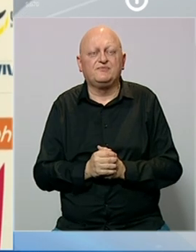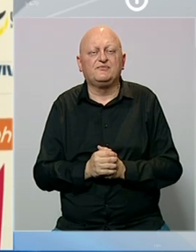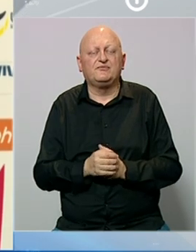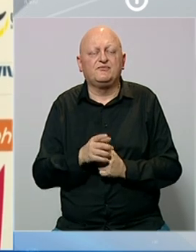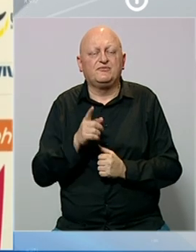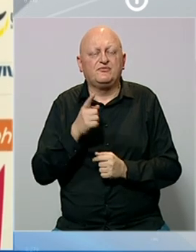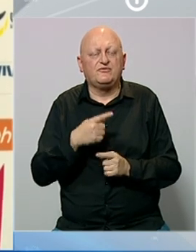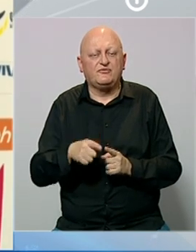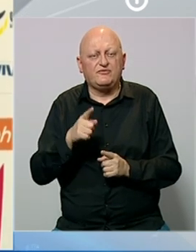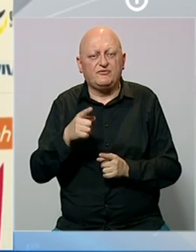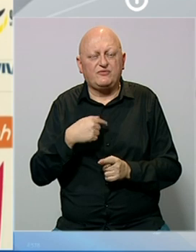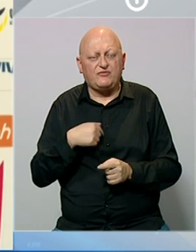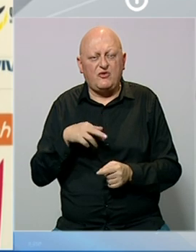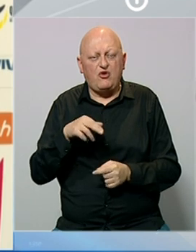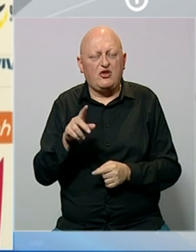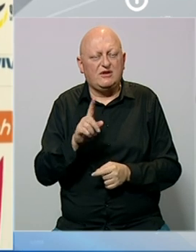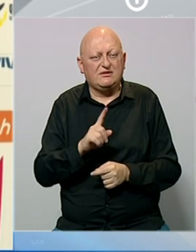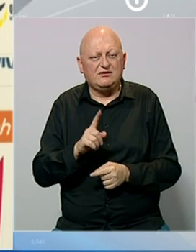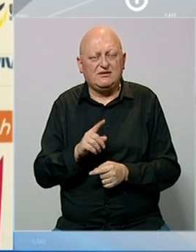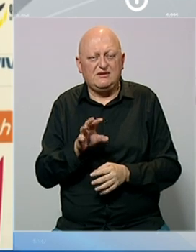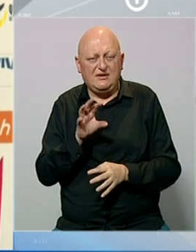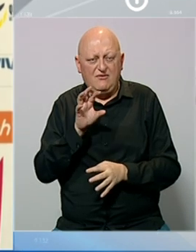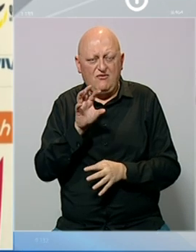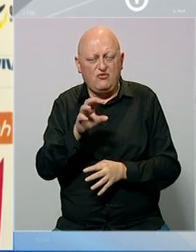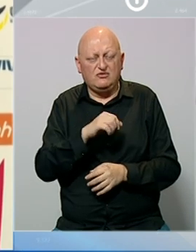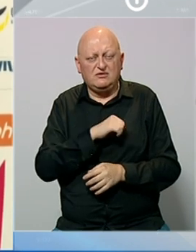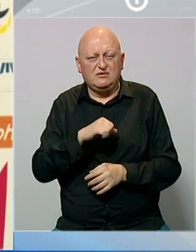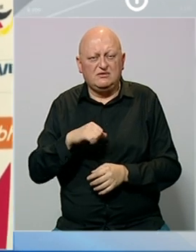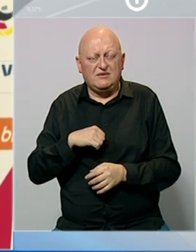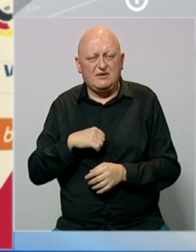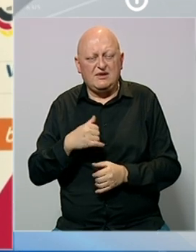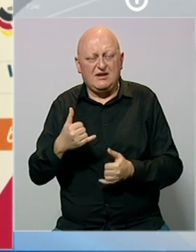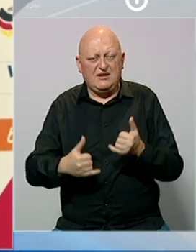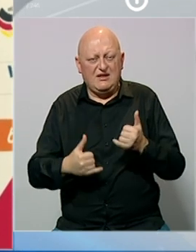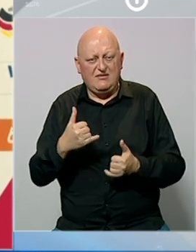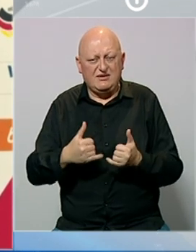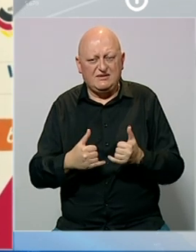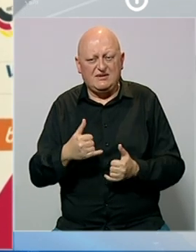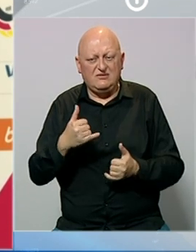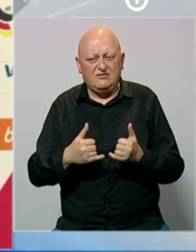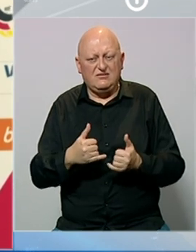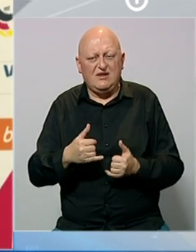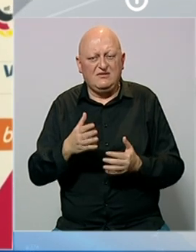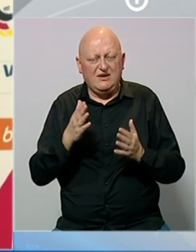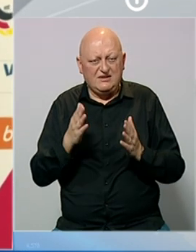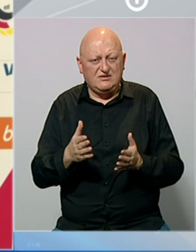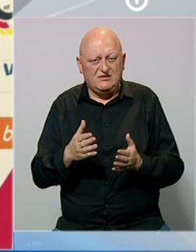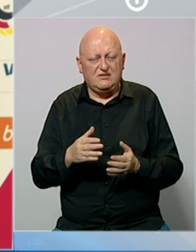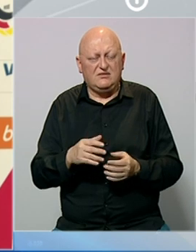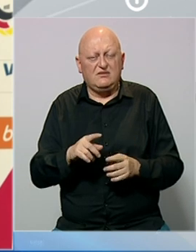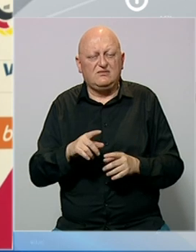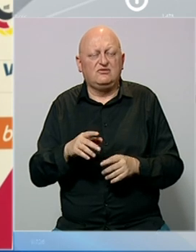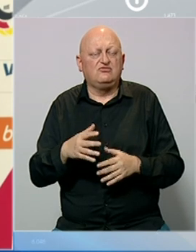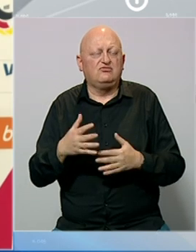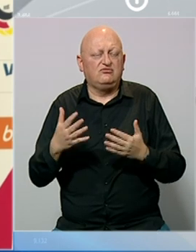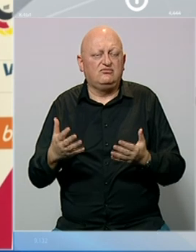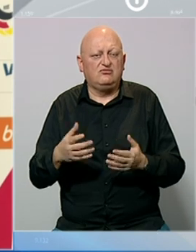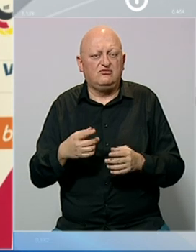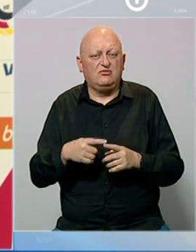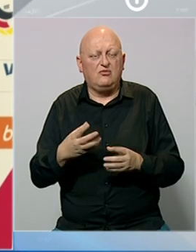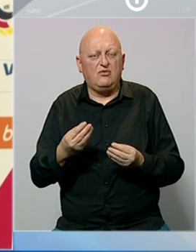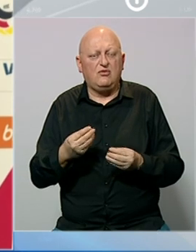Znači, zbog toga ovaj moj dolazak nije bio fokusiran samo na ove kvalifikacije. Kvalifikacije su kocka, kvalifikacije ovisite